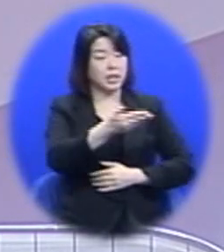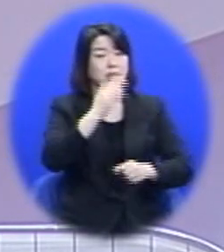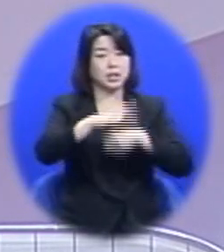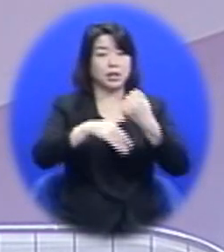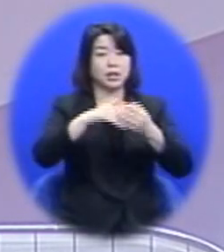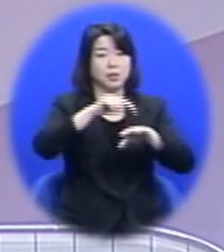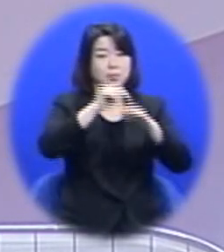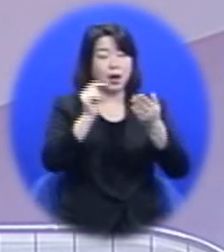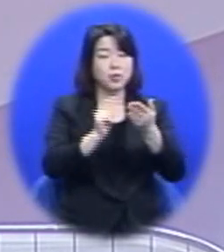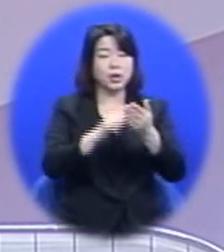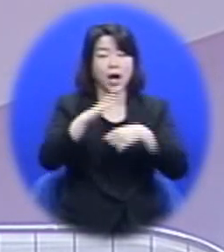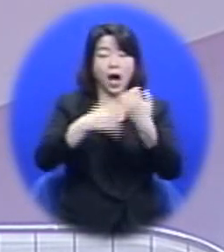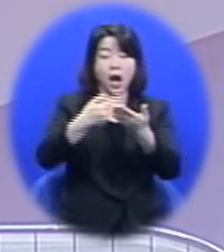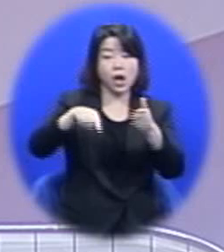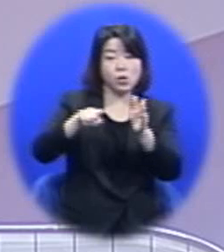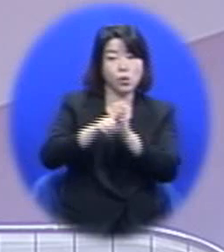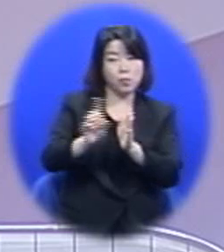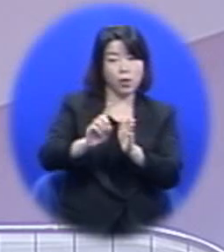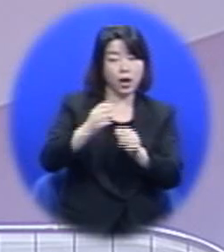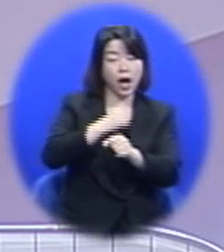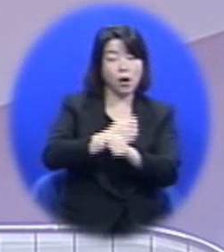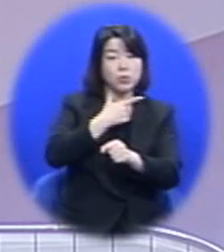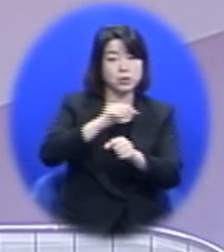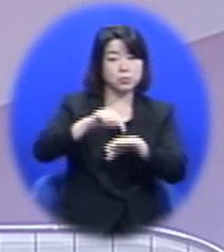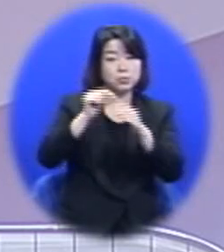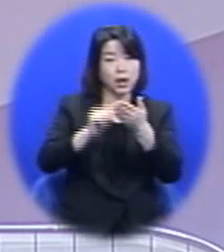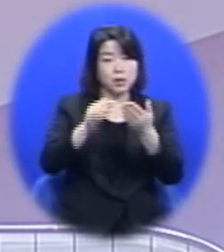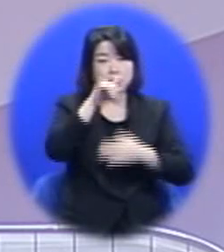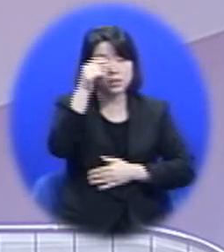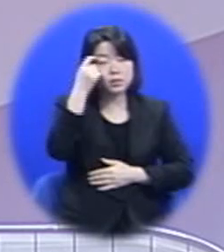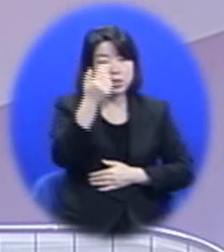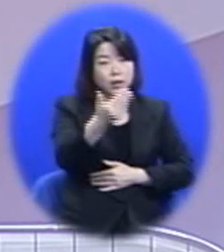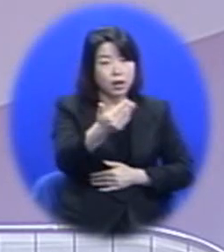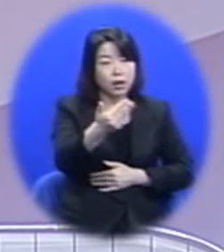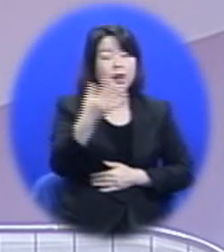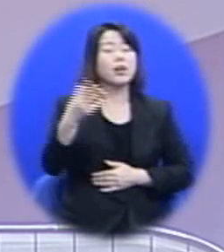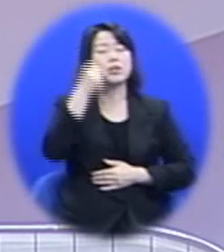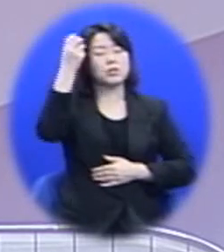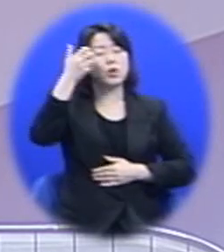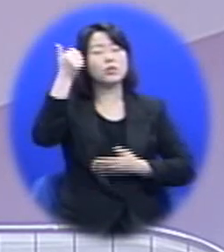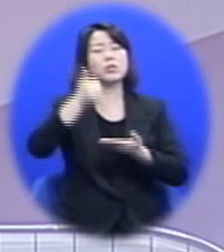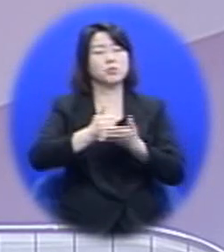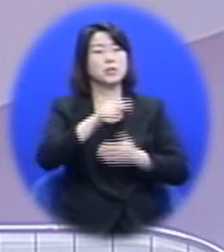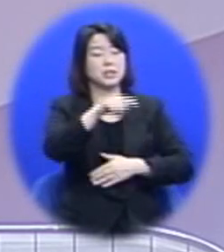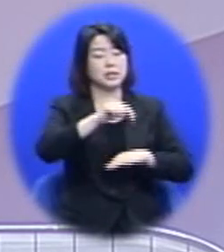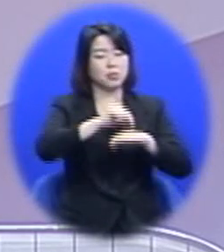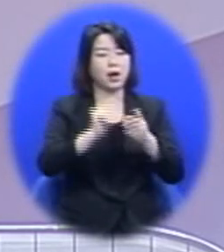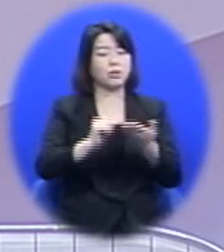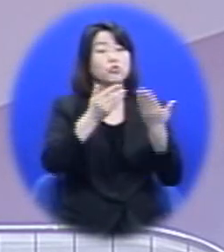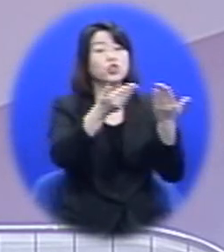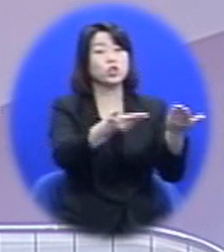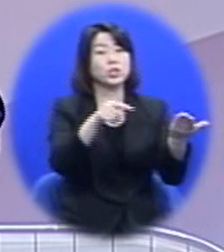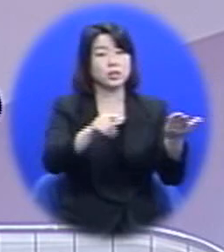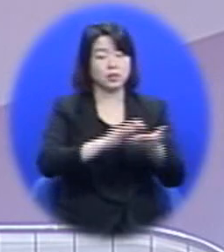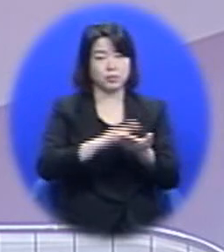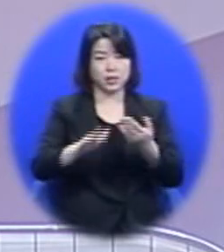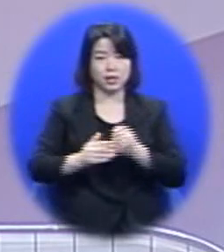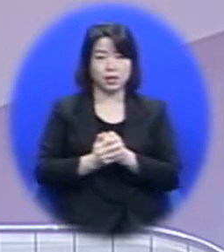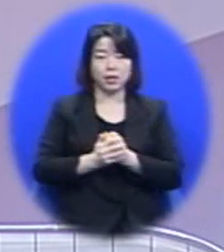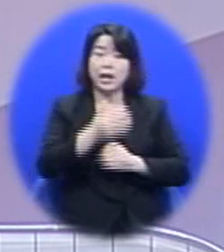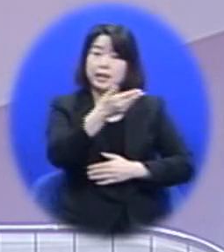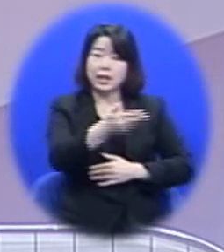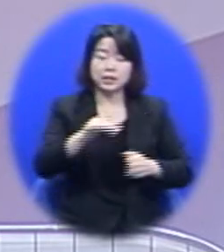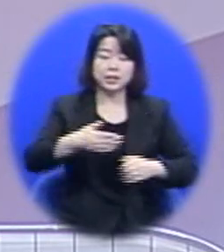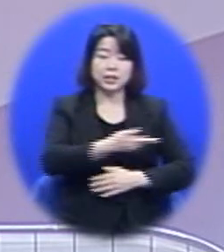하나님을 위해서 뭔가 하고 싶은 마음이 있습니까? 성령께서 그런 마음을 주신 것입니다. 당신은 당신